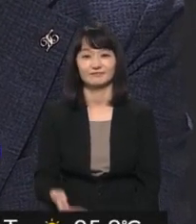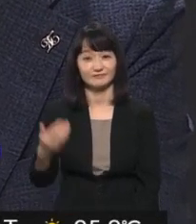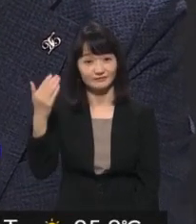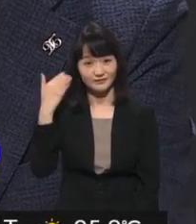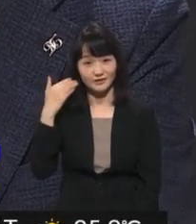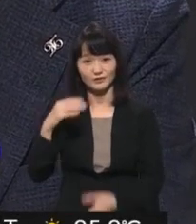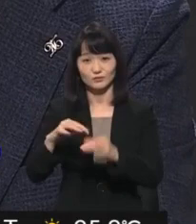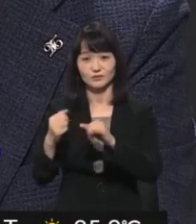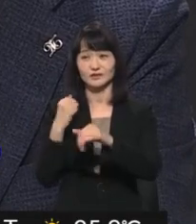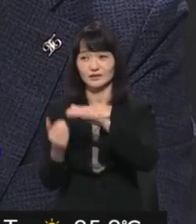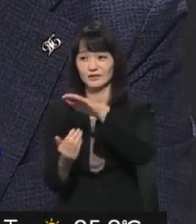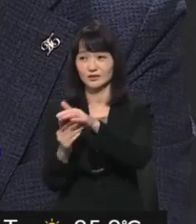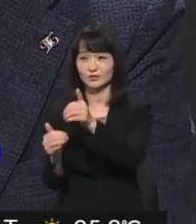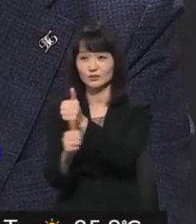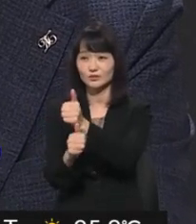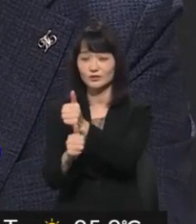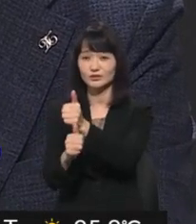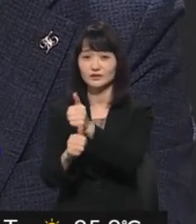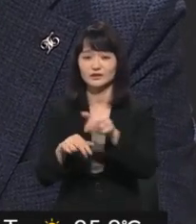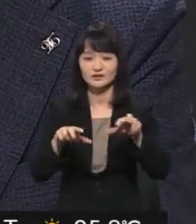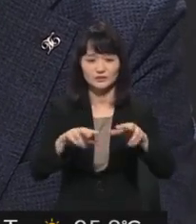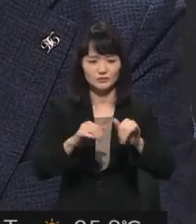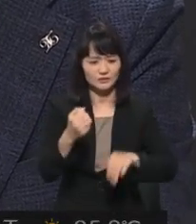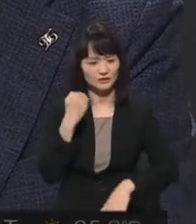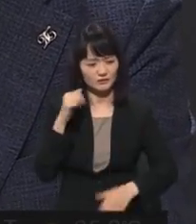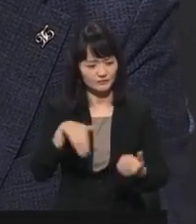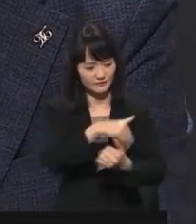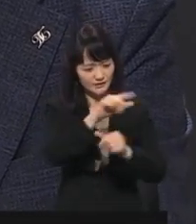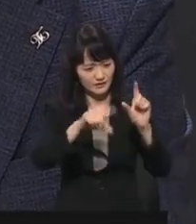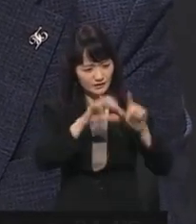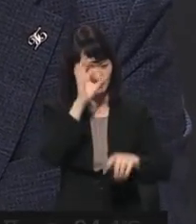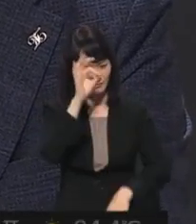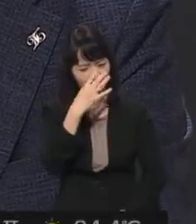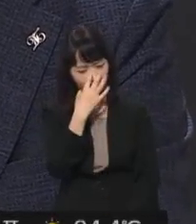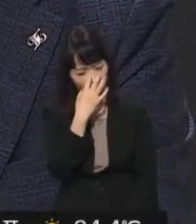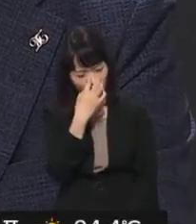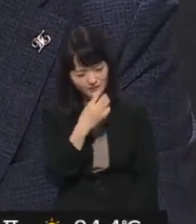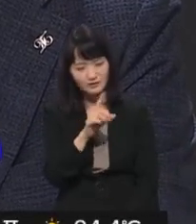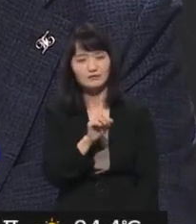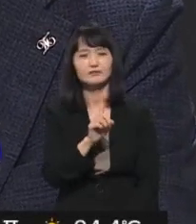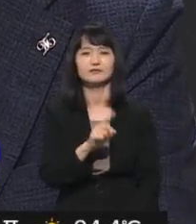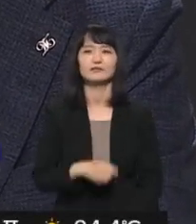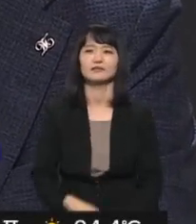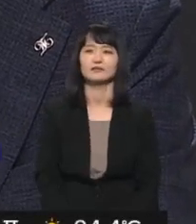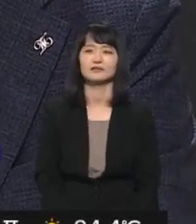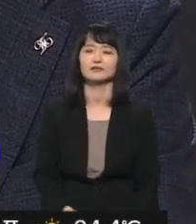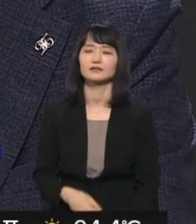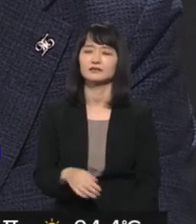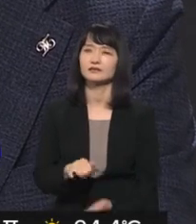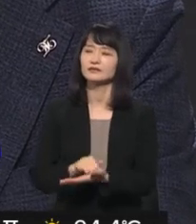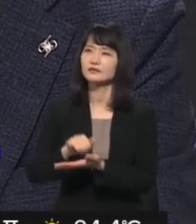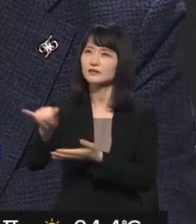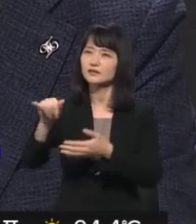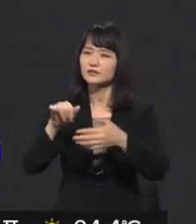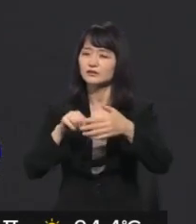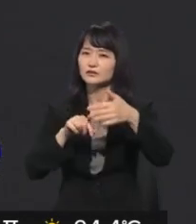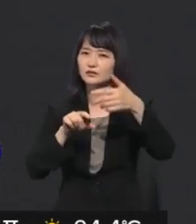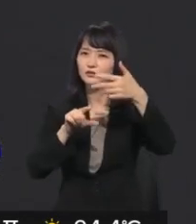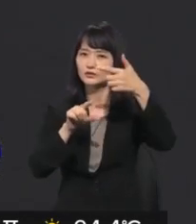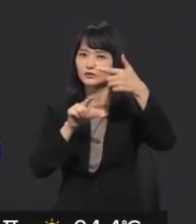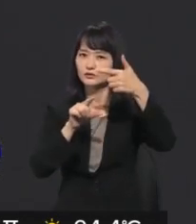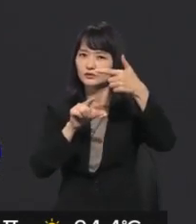넣었어 지금 국민 임상 한국은 더욱 그렇지 것도 같아요 아상 어떻게 보기 3 댓잎 할 때 2월 16일 을 출발했는데